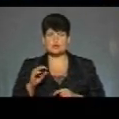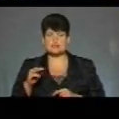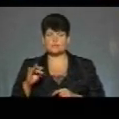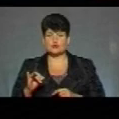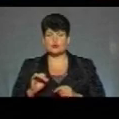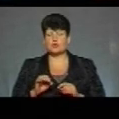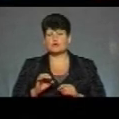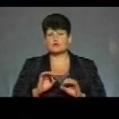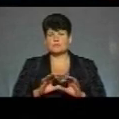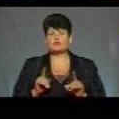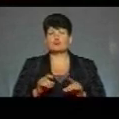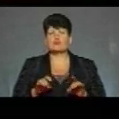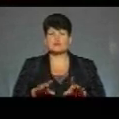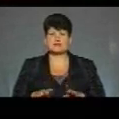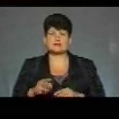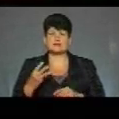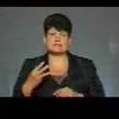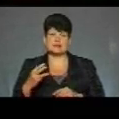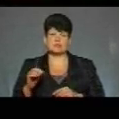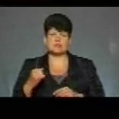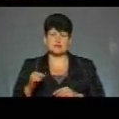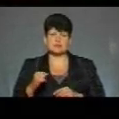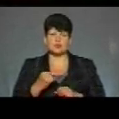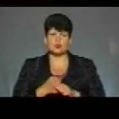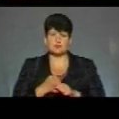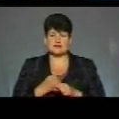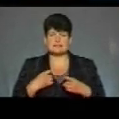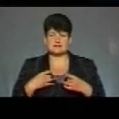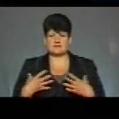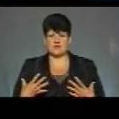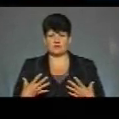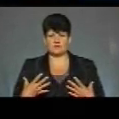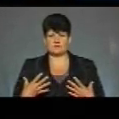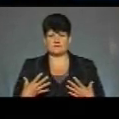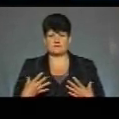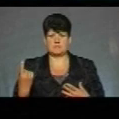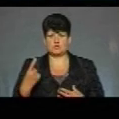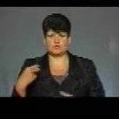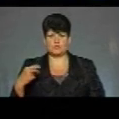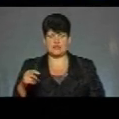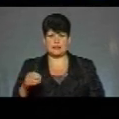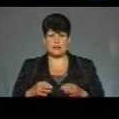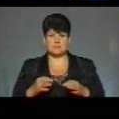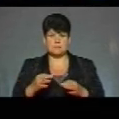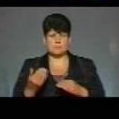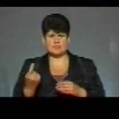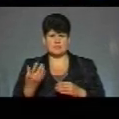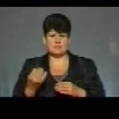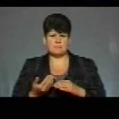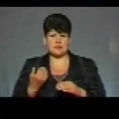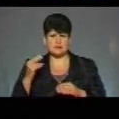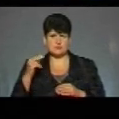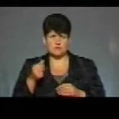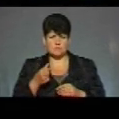чому вирішили 30 серпня влаштувати свято першого дзвоника на природі. Перед день навчального року ми